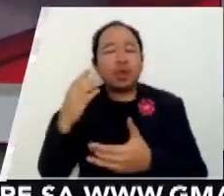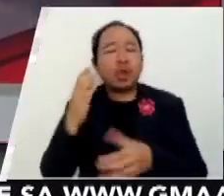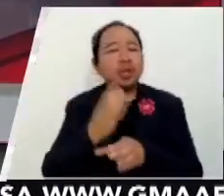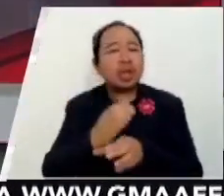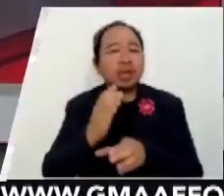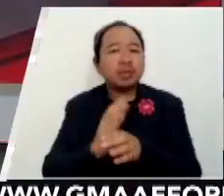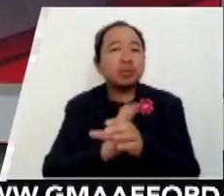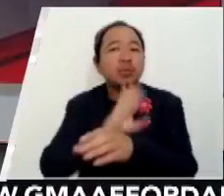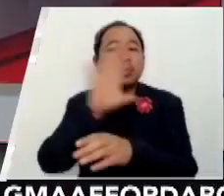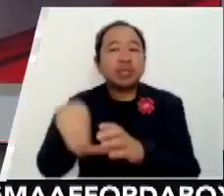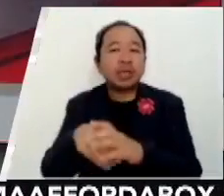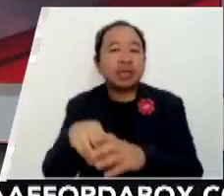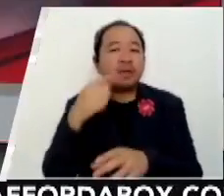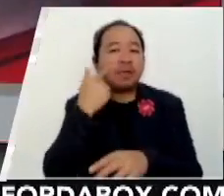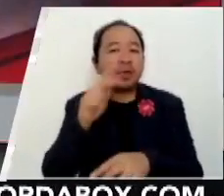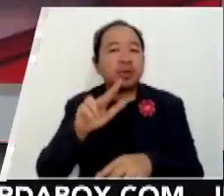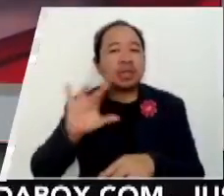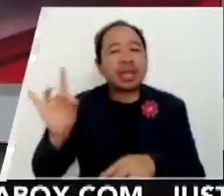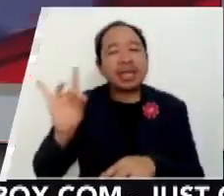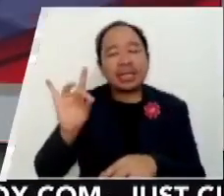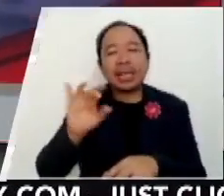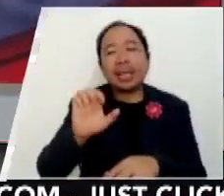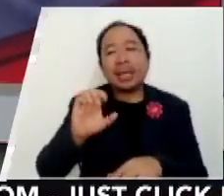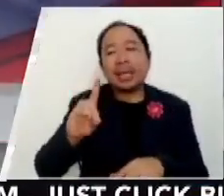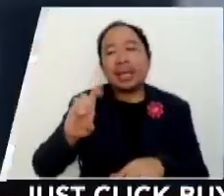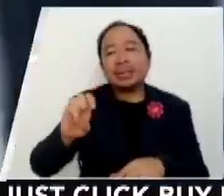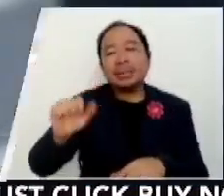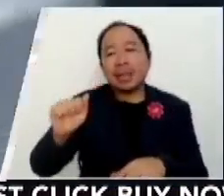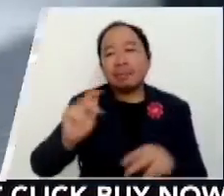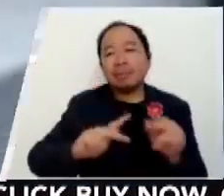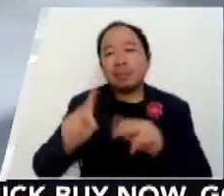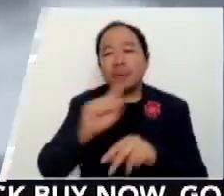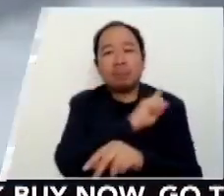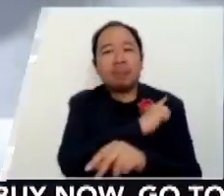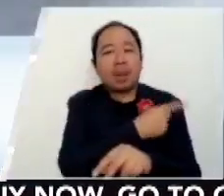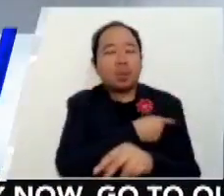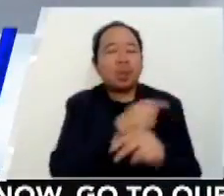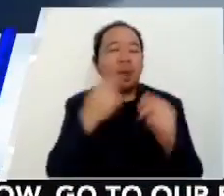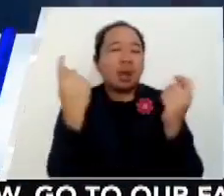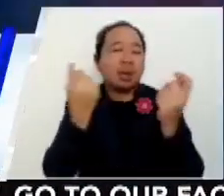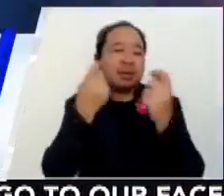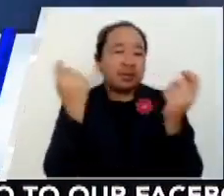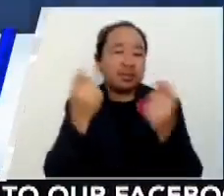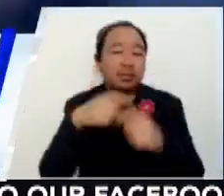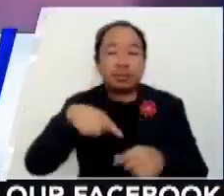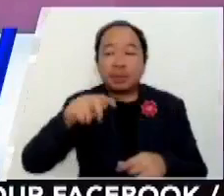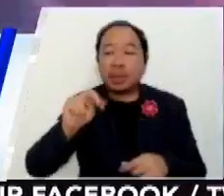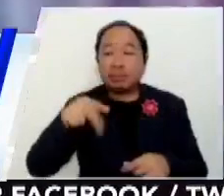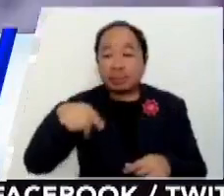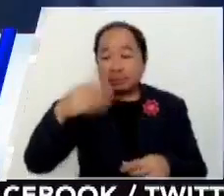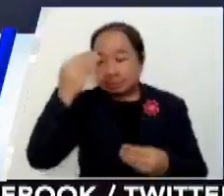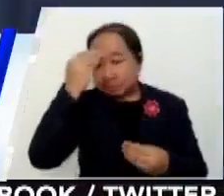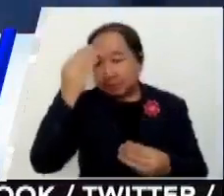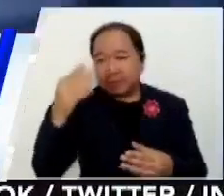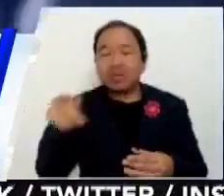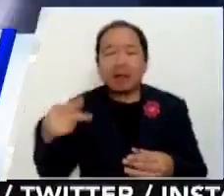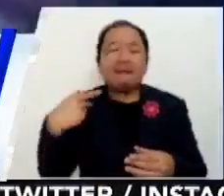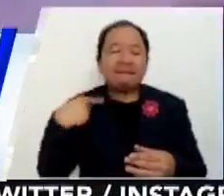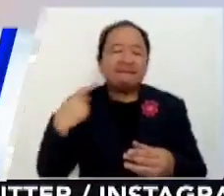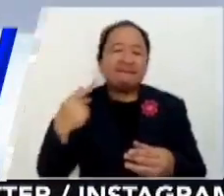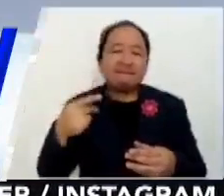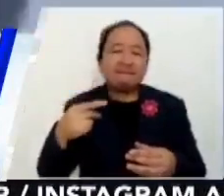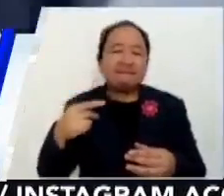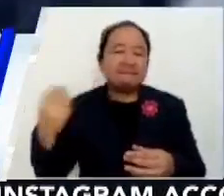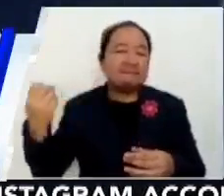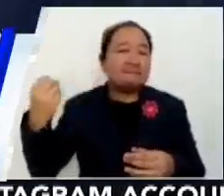38th EDSA People Power Anniversary kahapon. Ang sabi ng PNP, ipinapatupad lang nila ang kanilang mandato